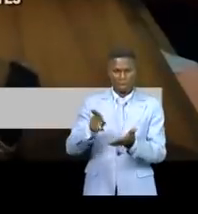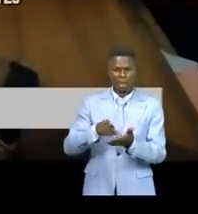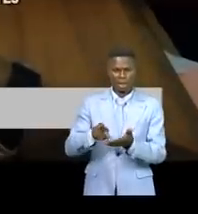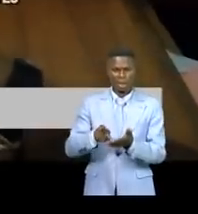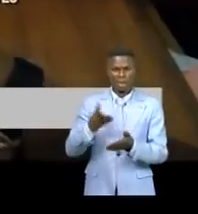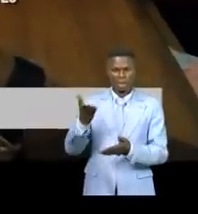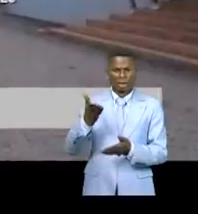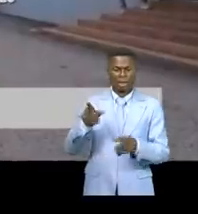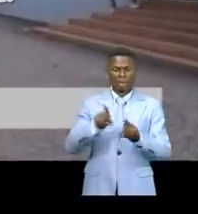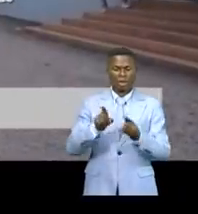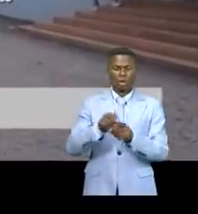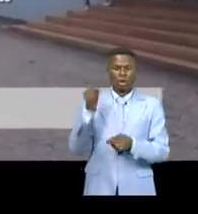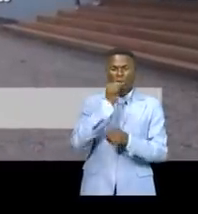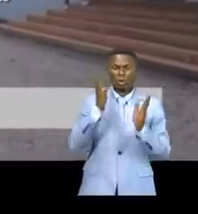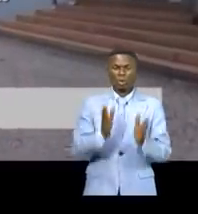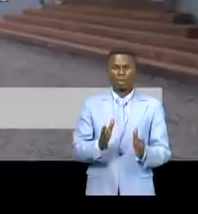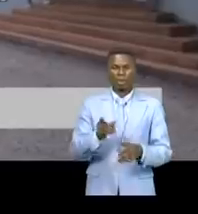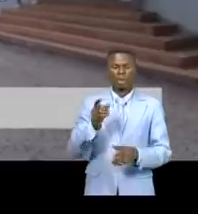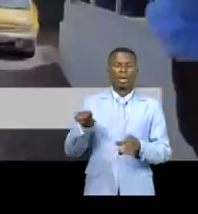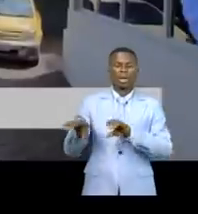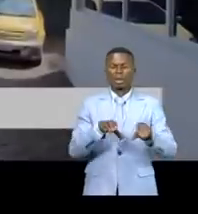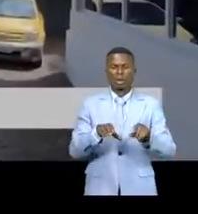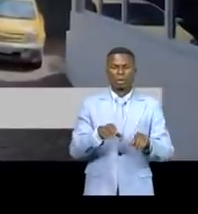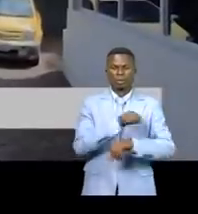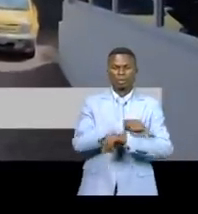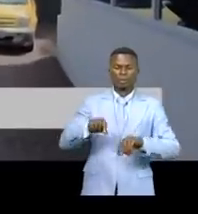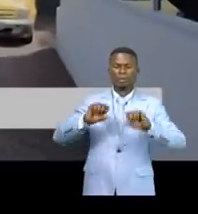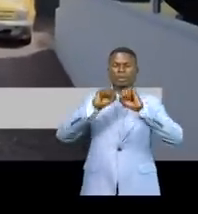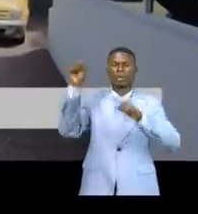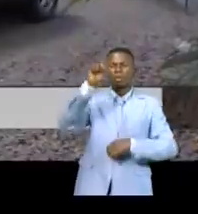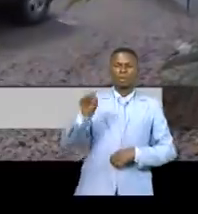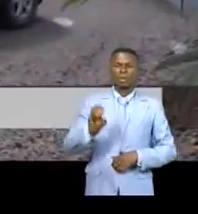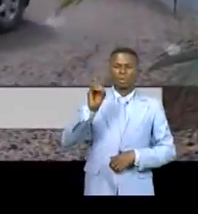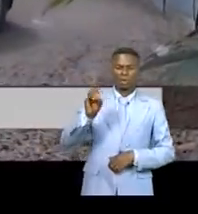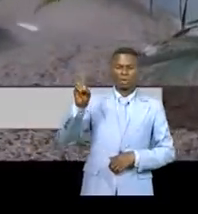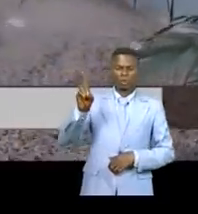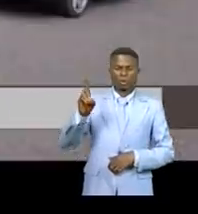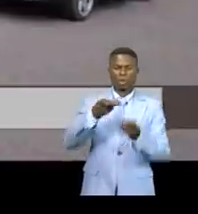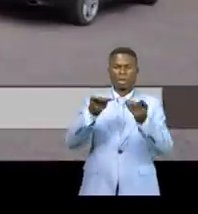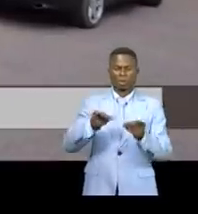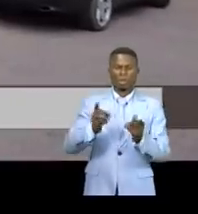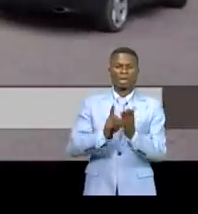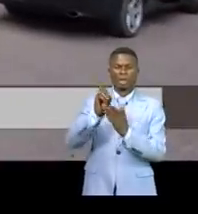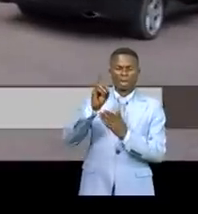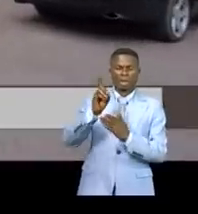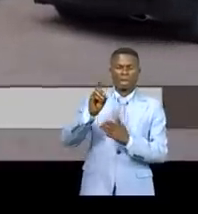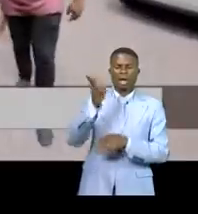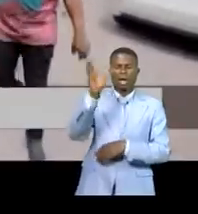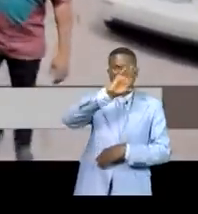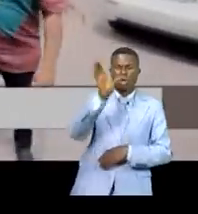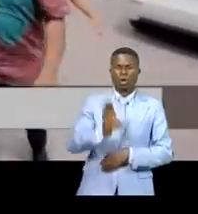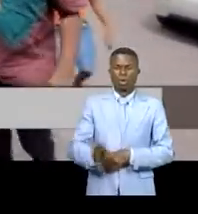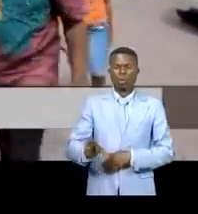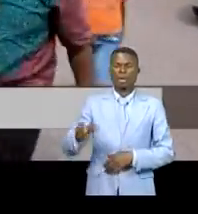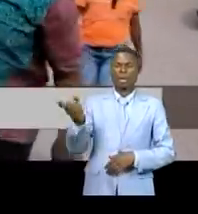au titre des droits d'auteur. L'événement a eu lieu au siège de la SOCODA à la place des Évolués à Kinshasa, dans la commune de la Gombe. Toutes